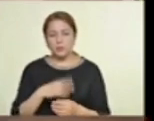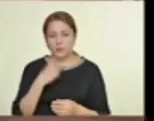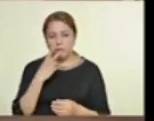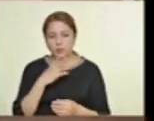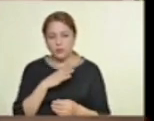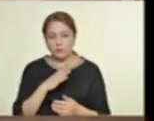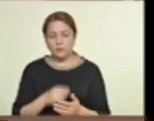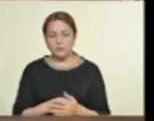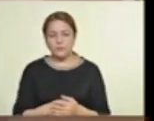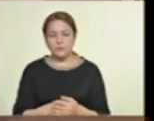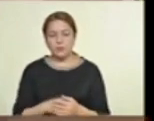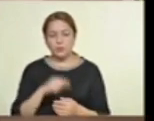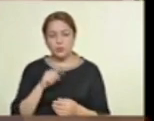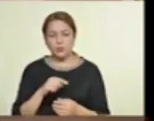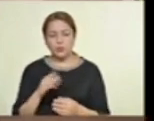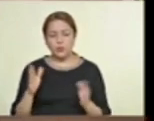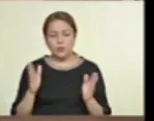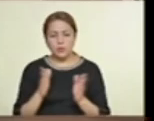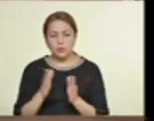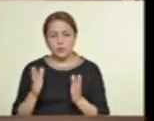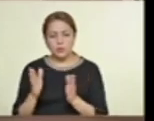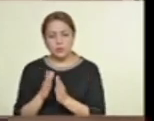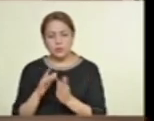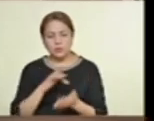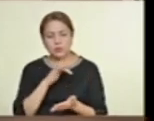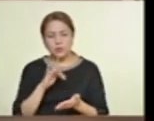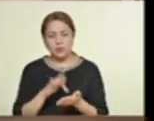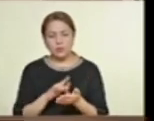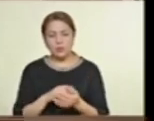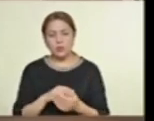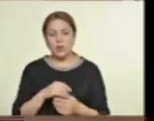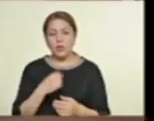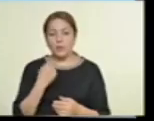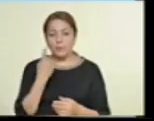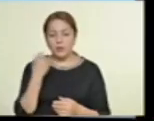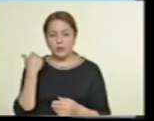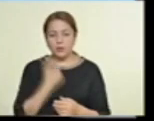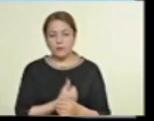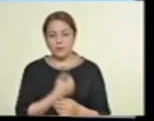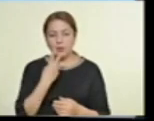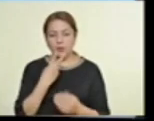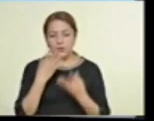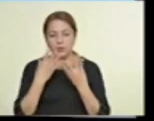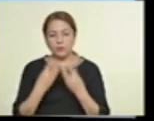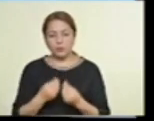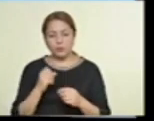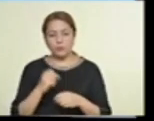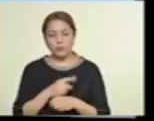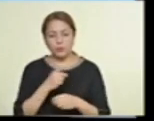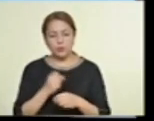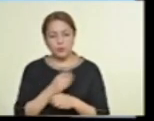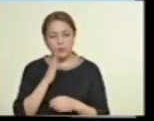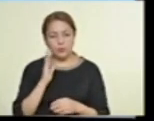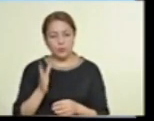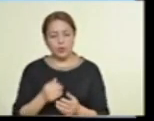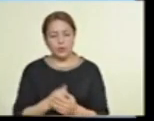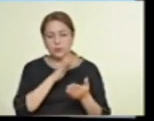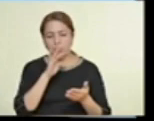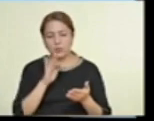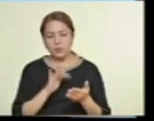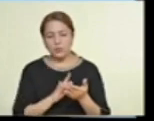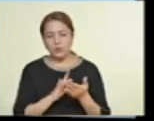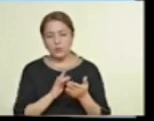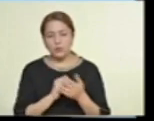mumkin. Ana shu kichik shaharlarda haftaning bir yoki ikki kunida bozorlar uyushtirilar edi. Lekin